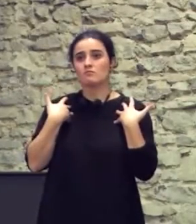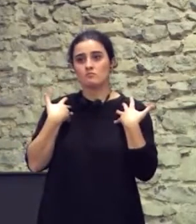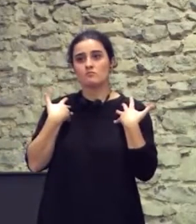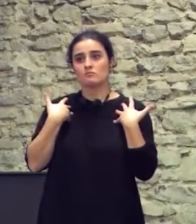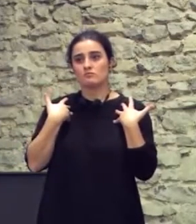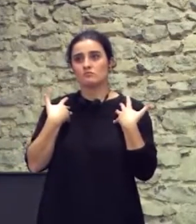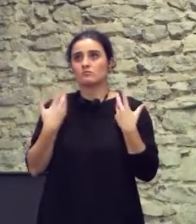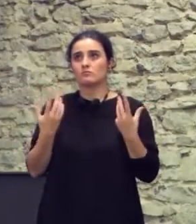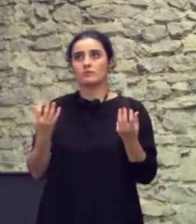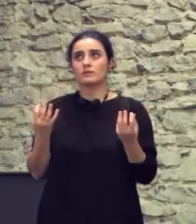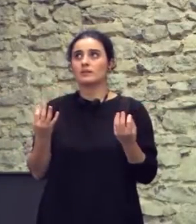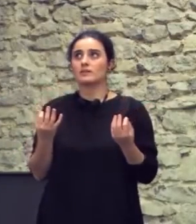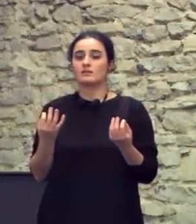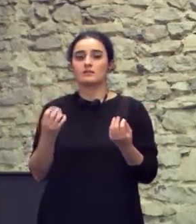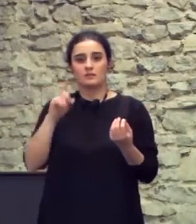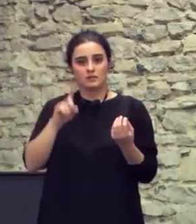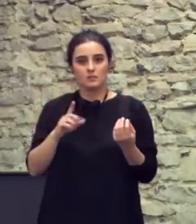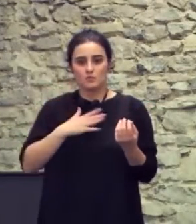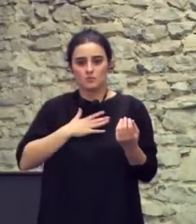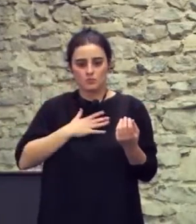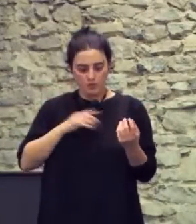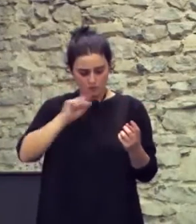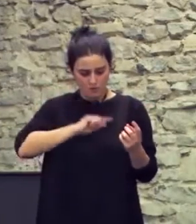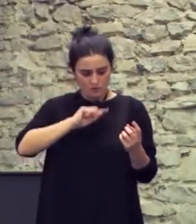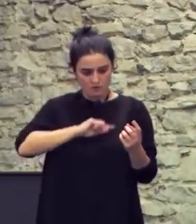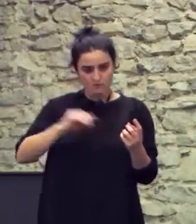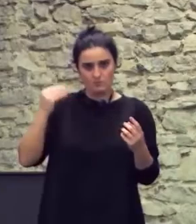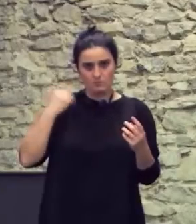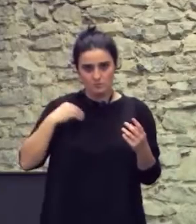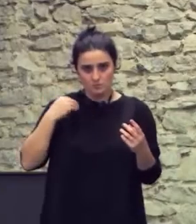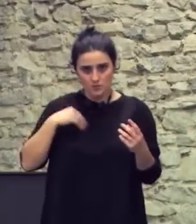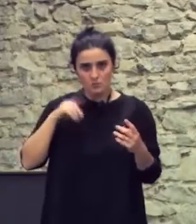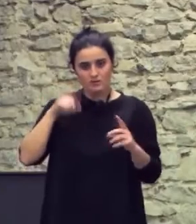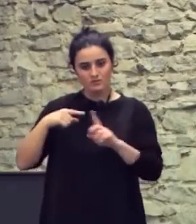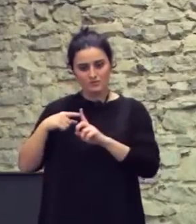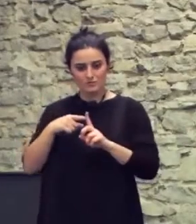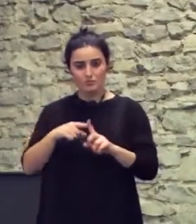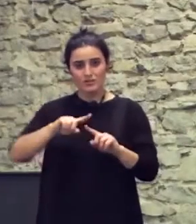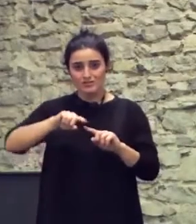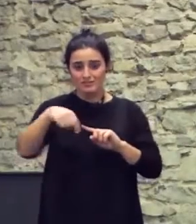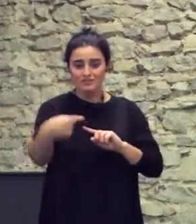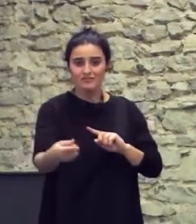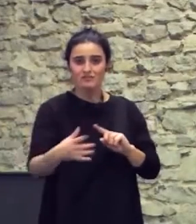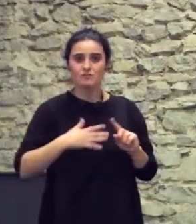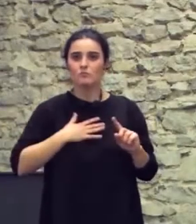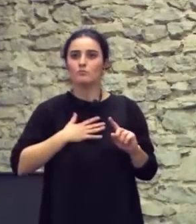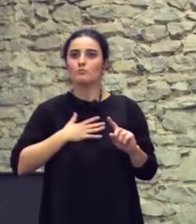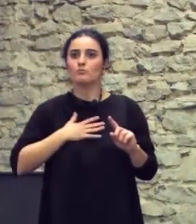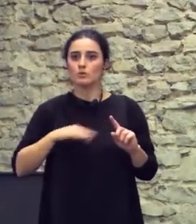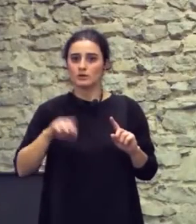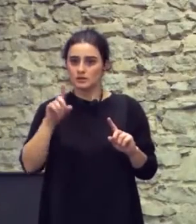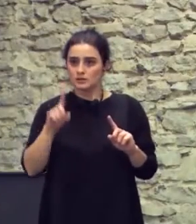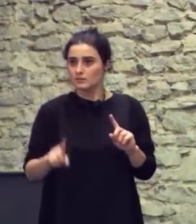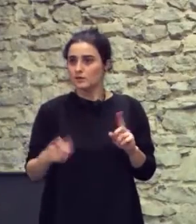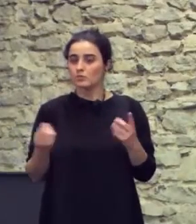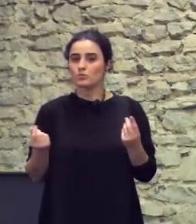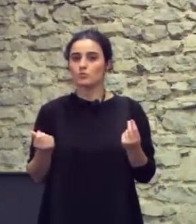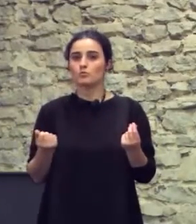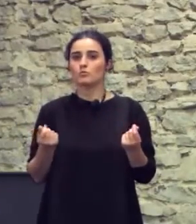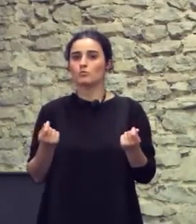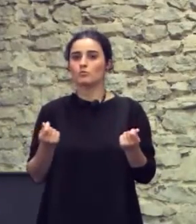hori nolabait jaso dezake, eta bulina egiten duenak ere bai aukerak dauzka garatzeko deitzen